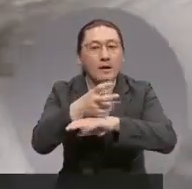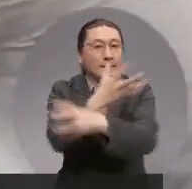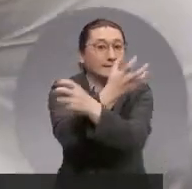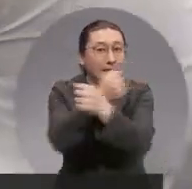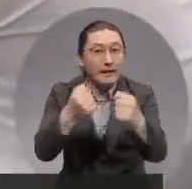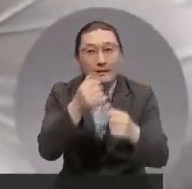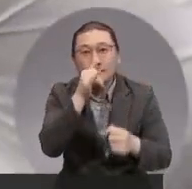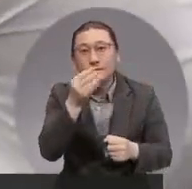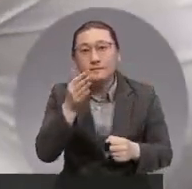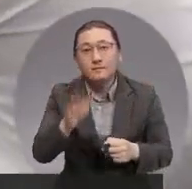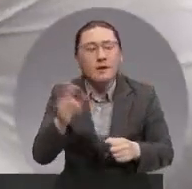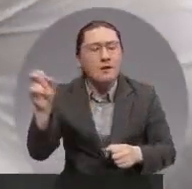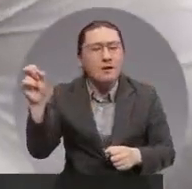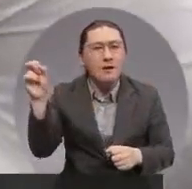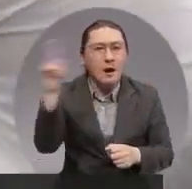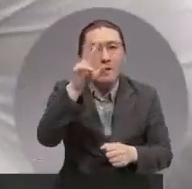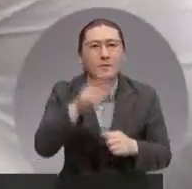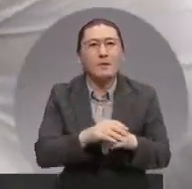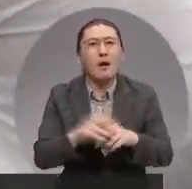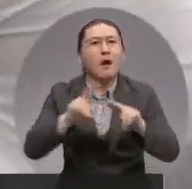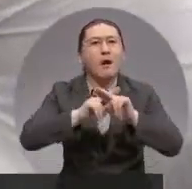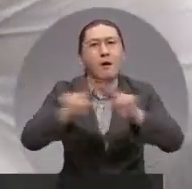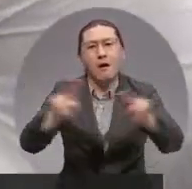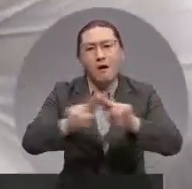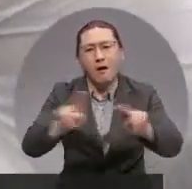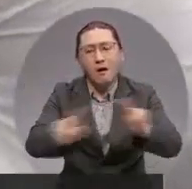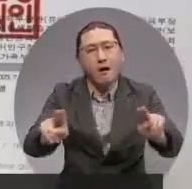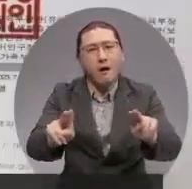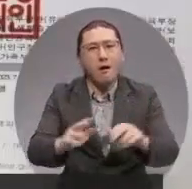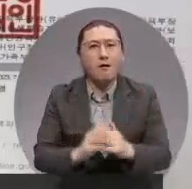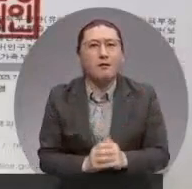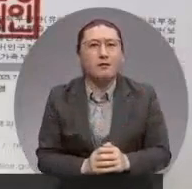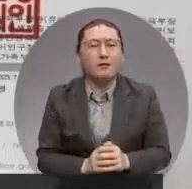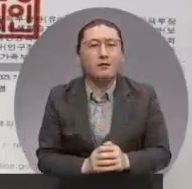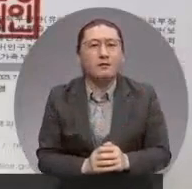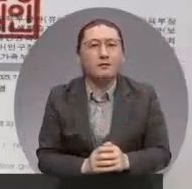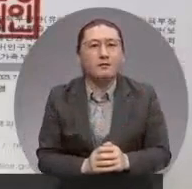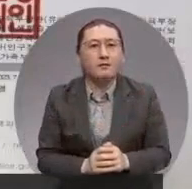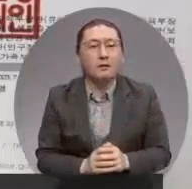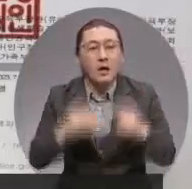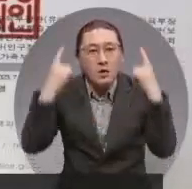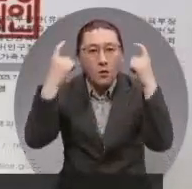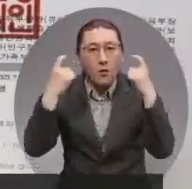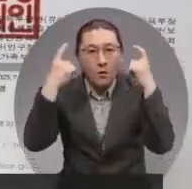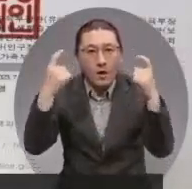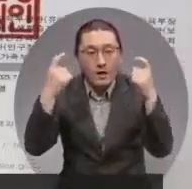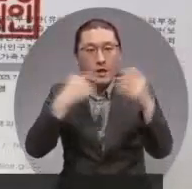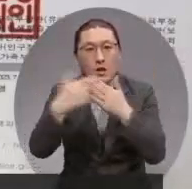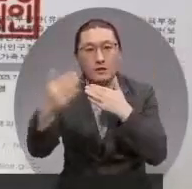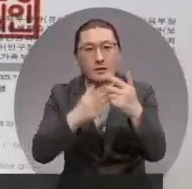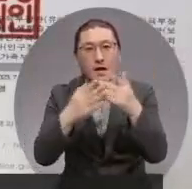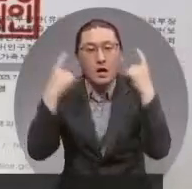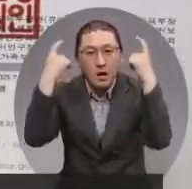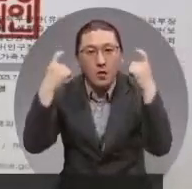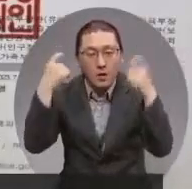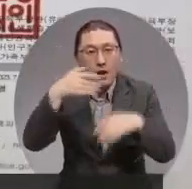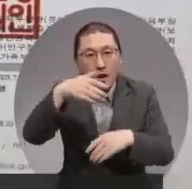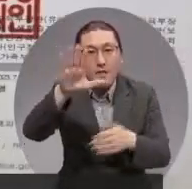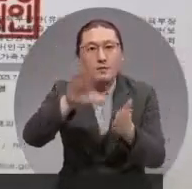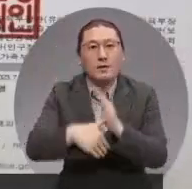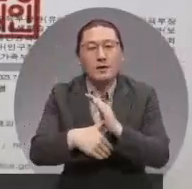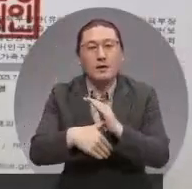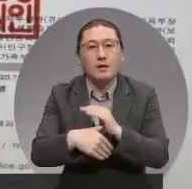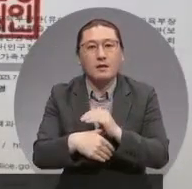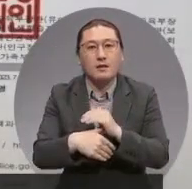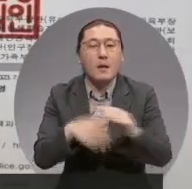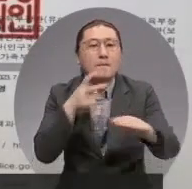맺었었는데 갑자기 네 곳에서 취소를 통보해왔습니다. 수학여행이나 현장 체험을 갈 때도 일반 전세